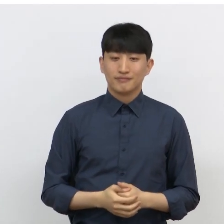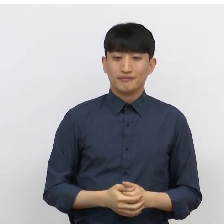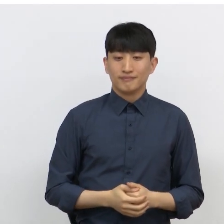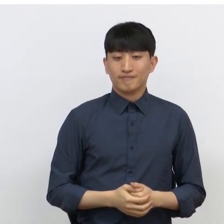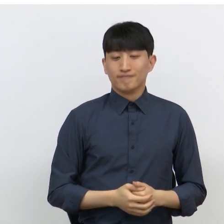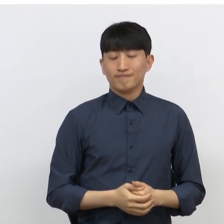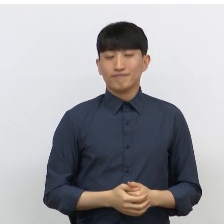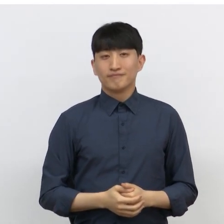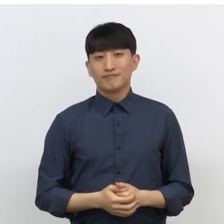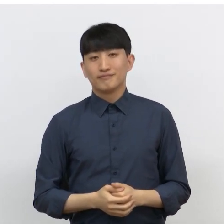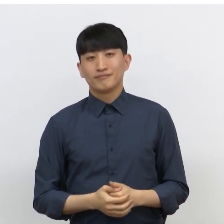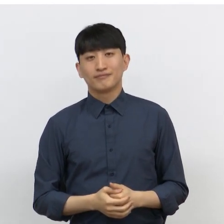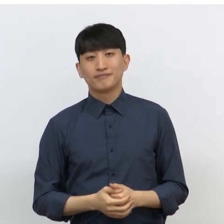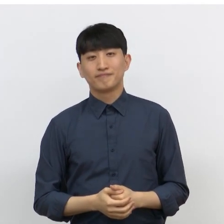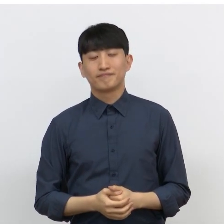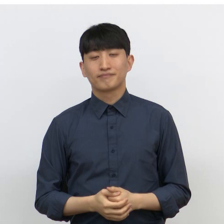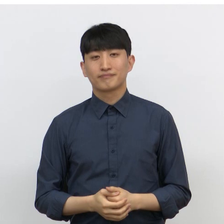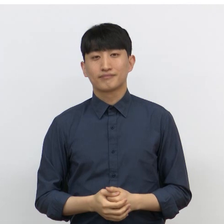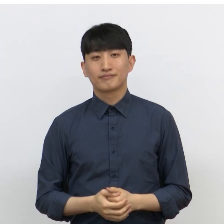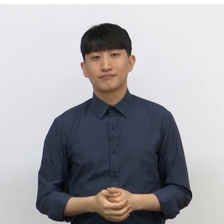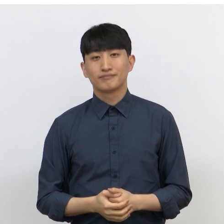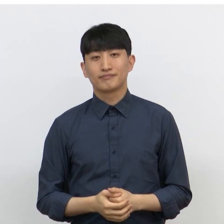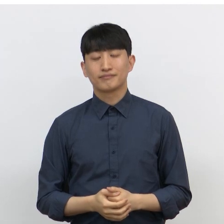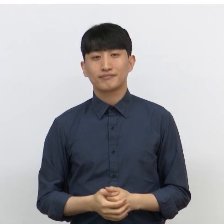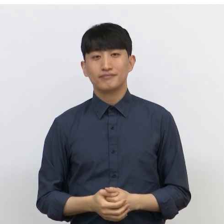자, 지금 아까 말씀드린 것처럼